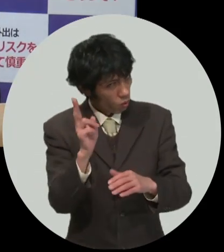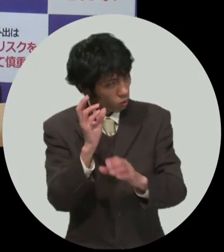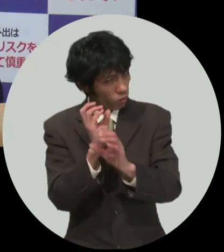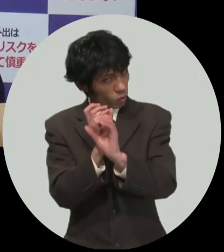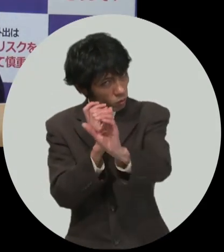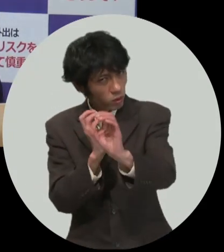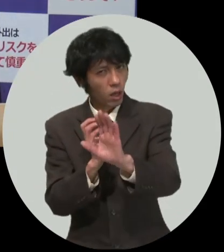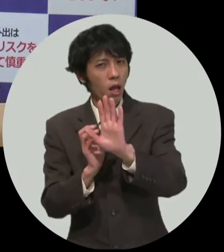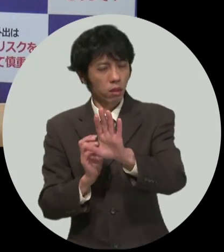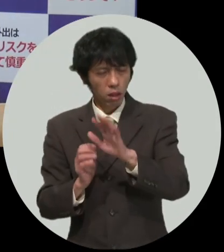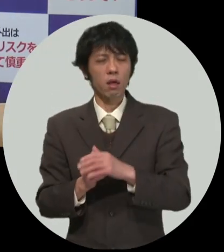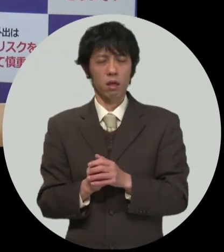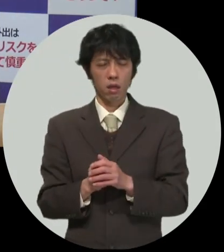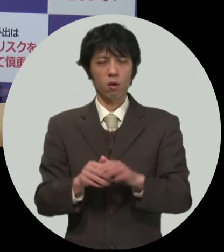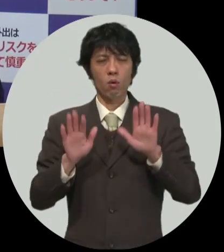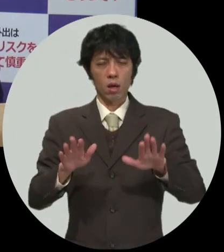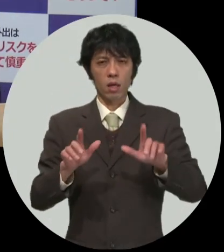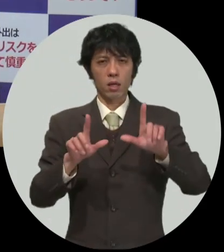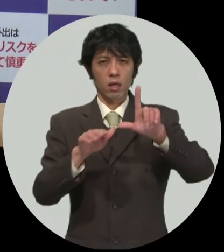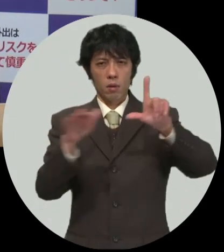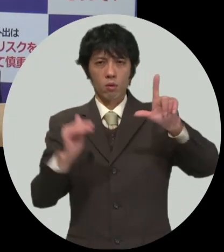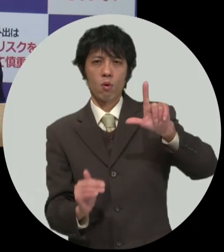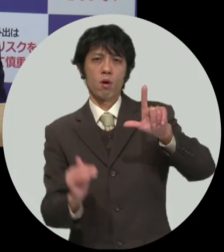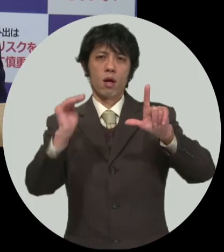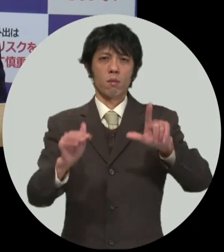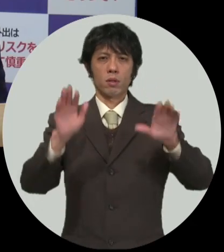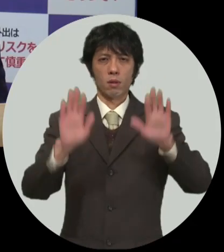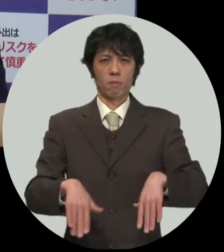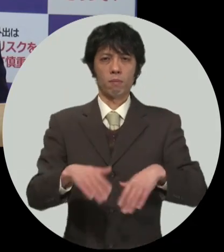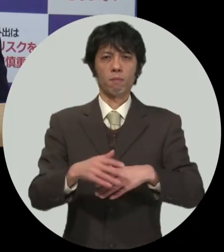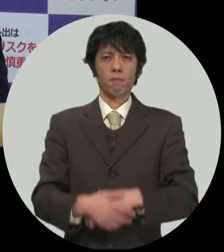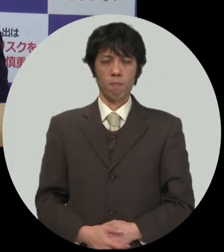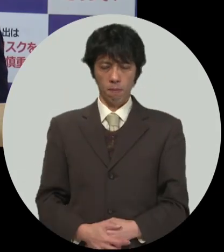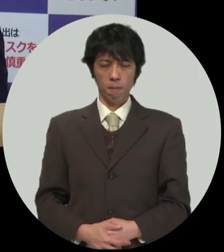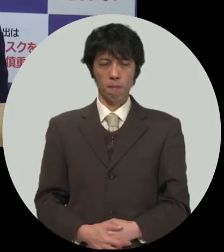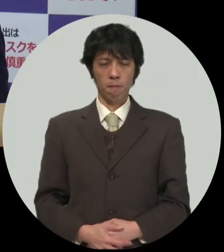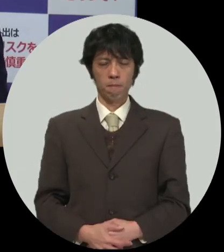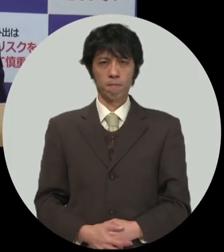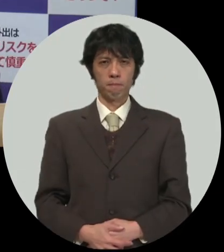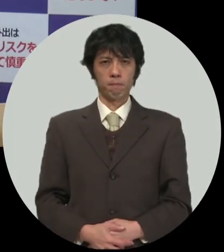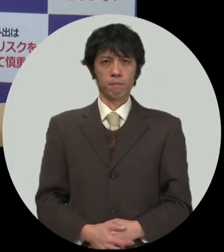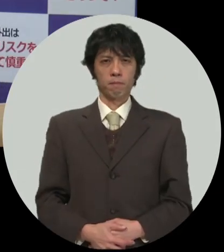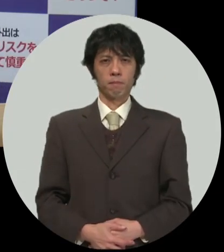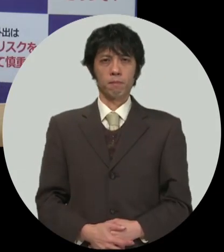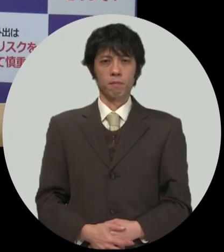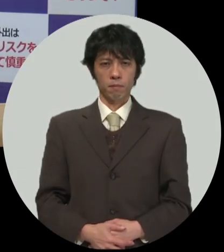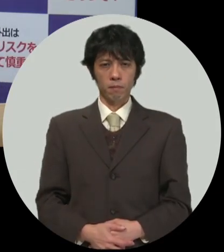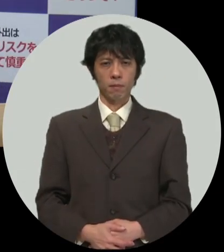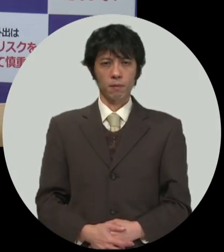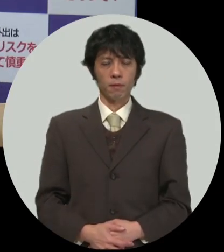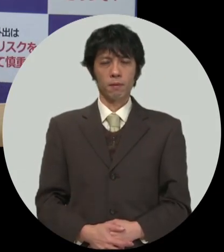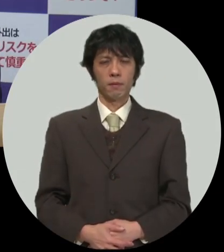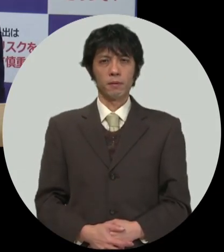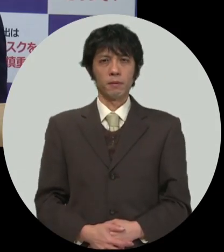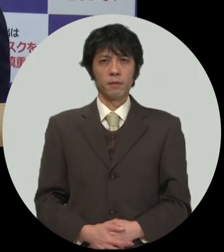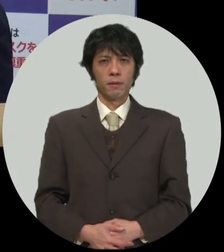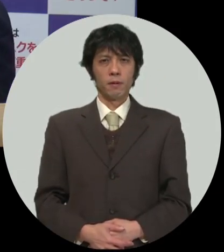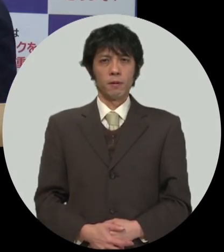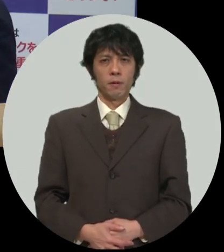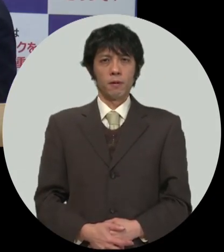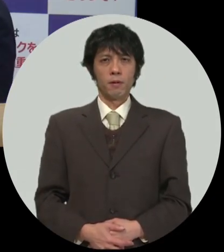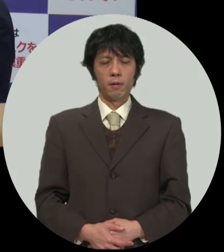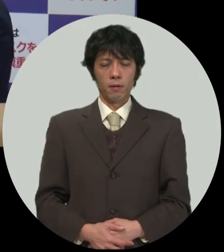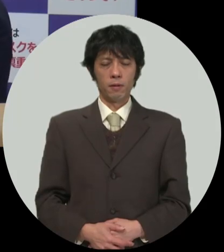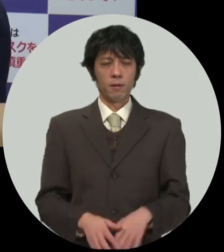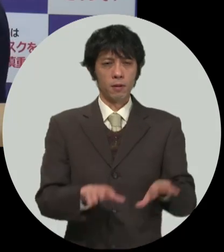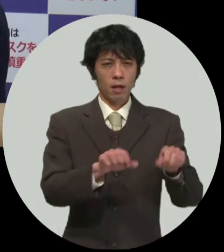せていただきました。なお下に参考的にさまざまな数字ですが、1点だけ確保病床使用率、